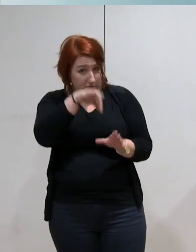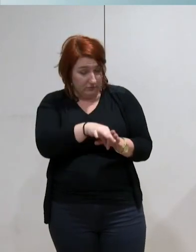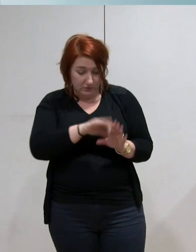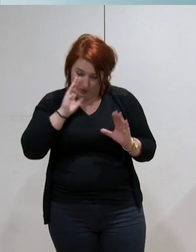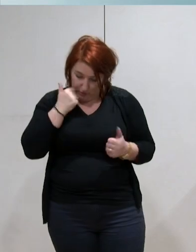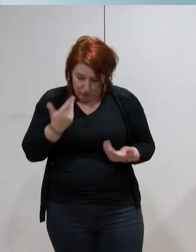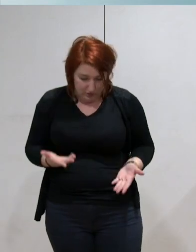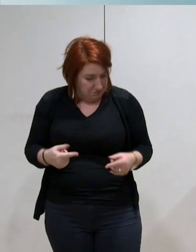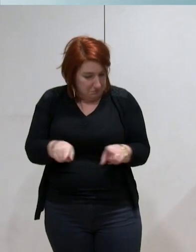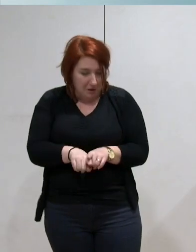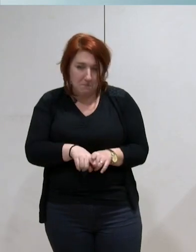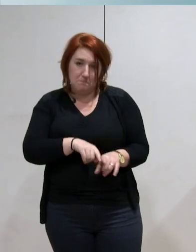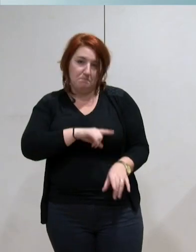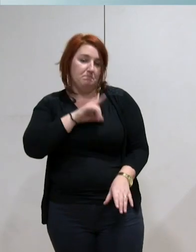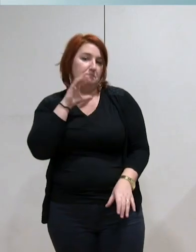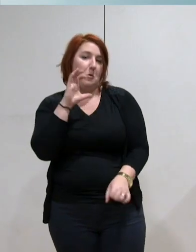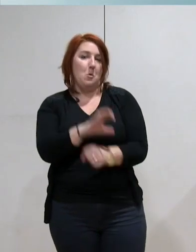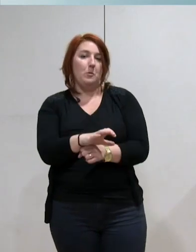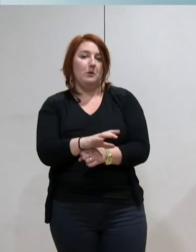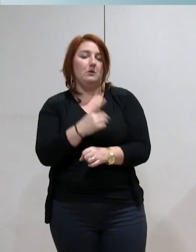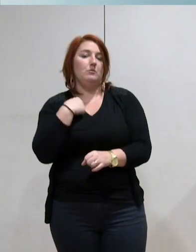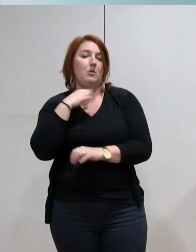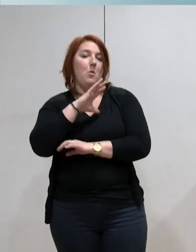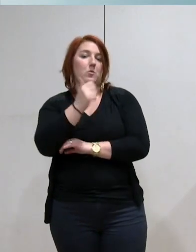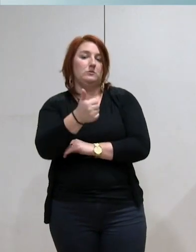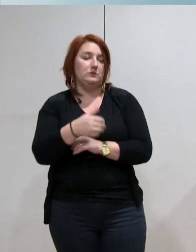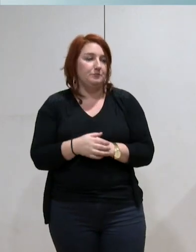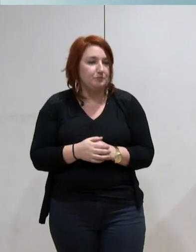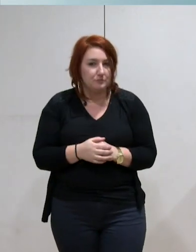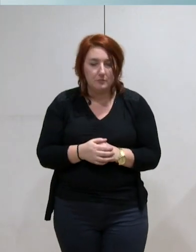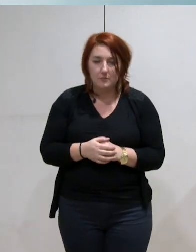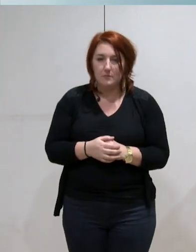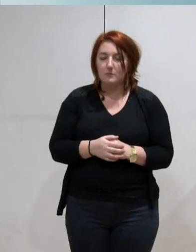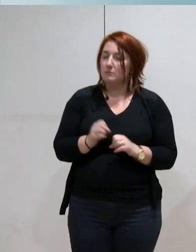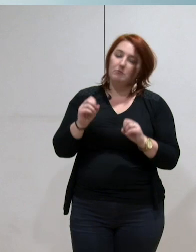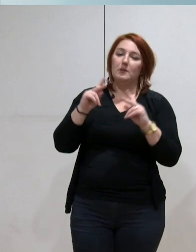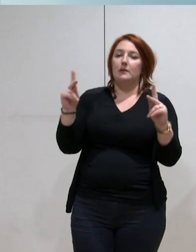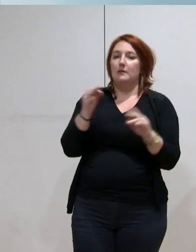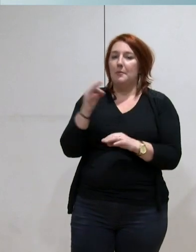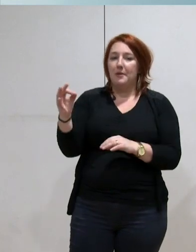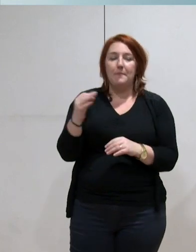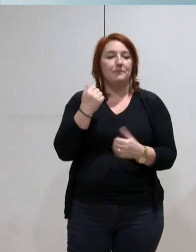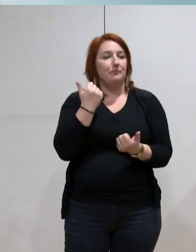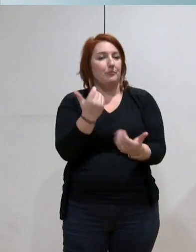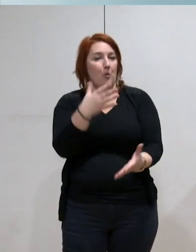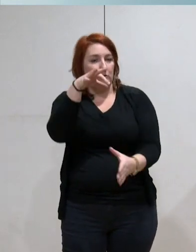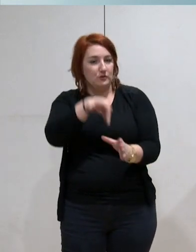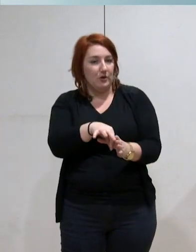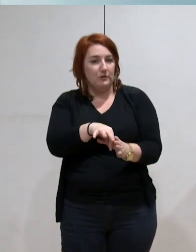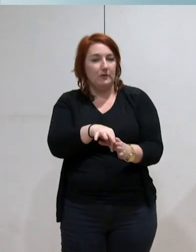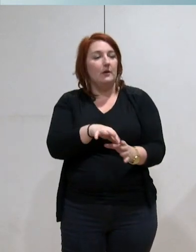ce ce cette délibération numéro 11 très bien je mets cette délibération au voie qui ne prend pas part au